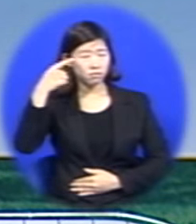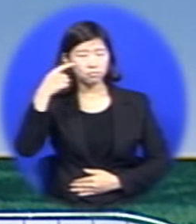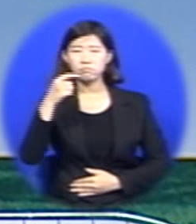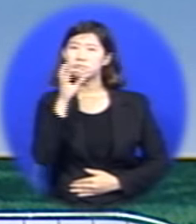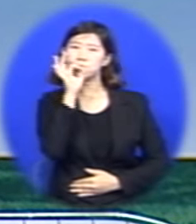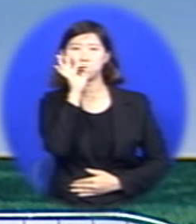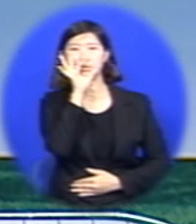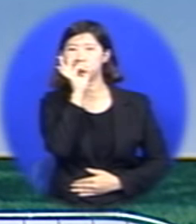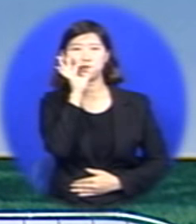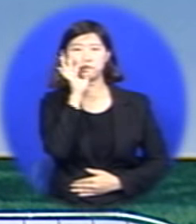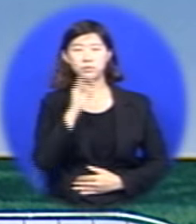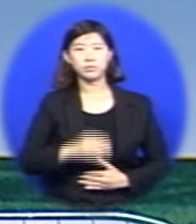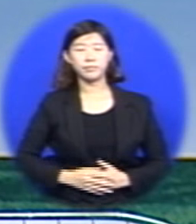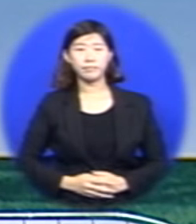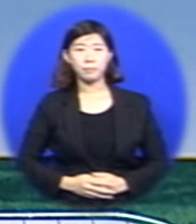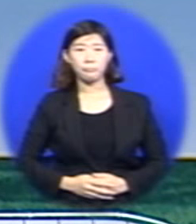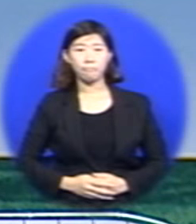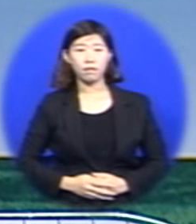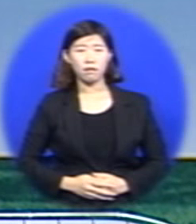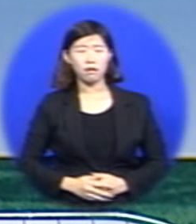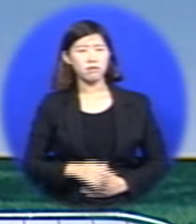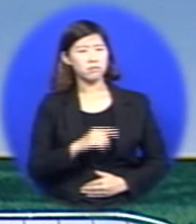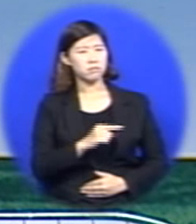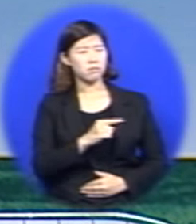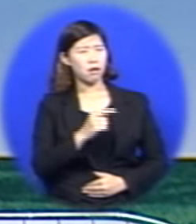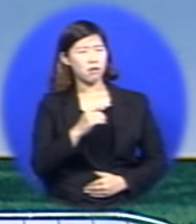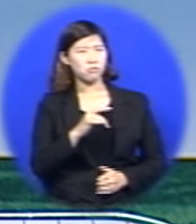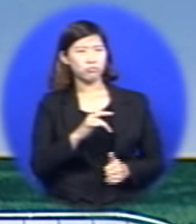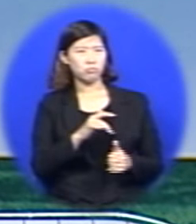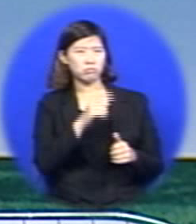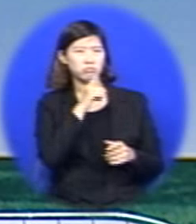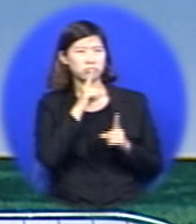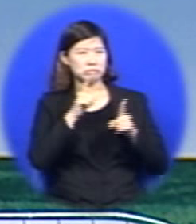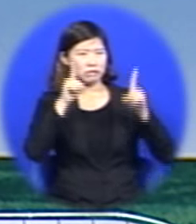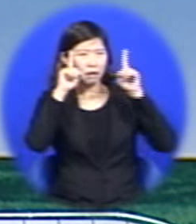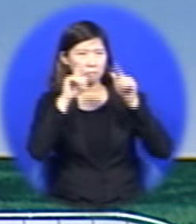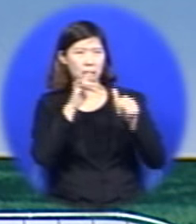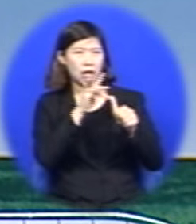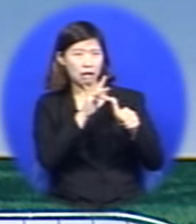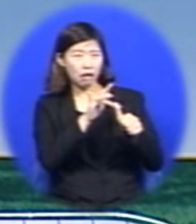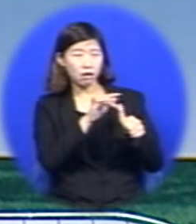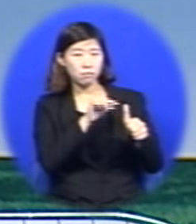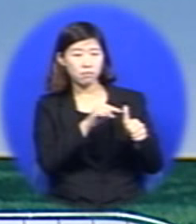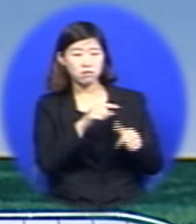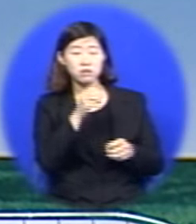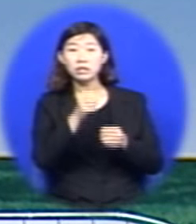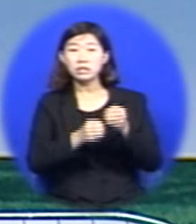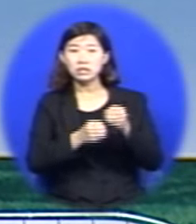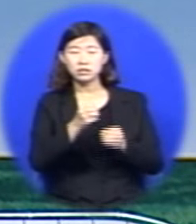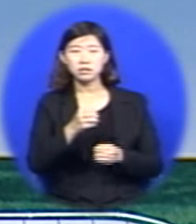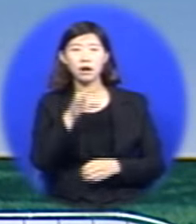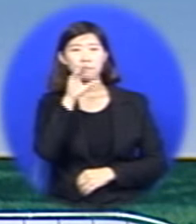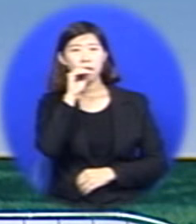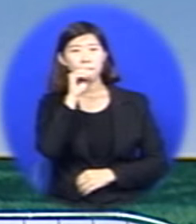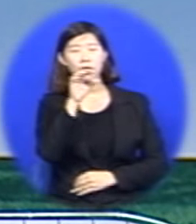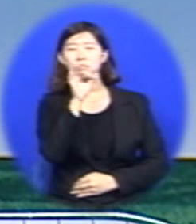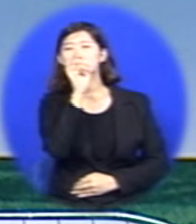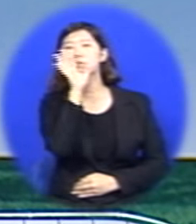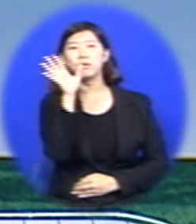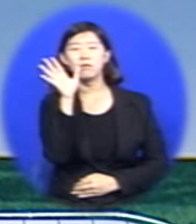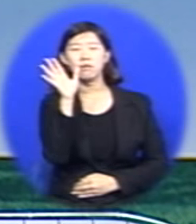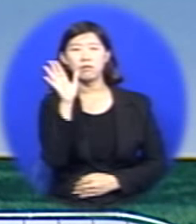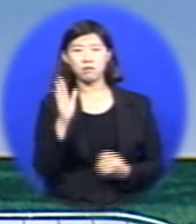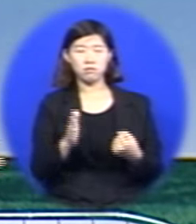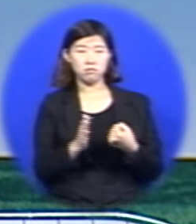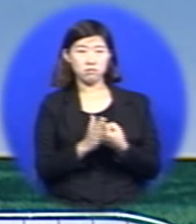저가 악귀에 걸렸다면 이런 시가 나올 수가 없어. 그래서 소포클레스가 정상이라고 하는